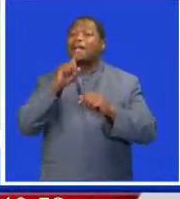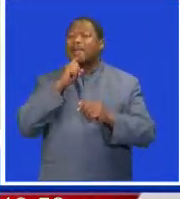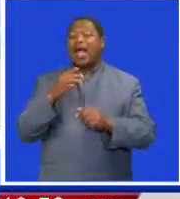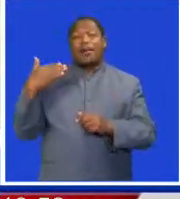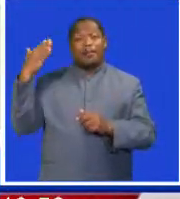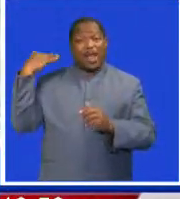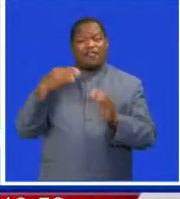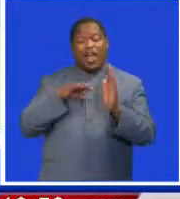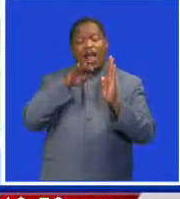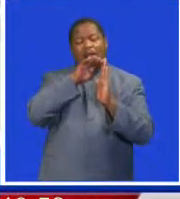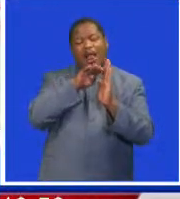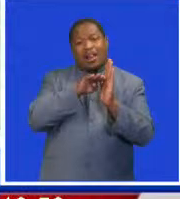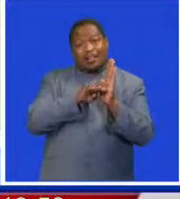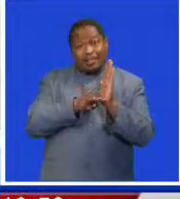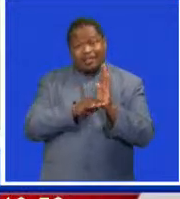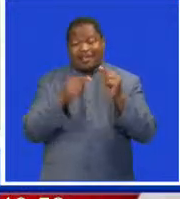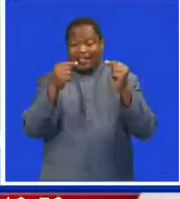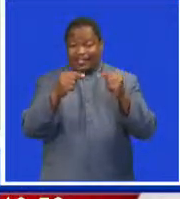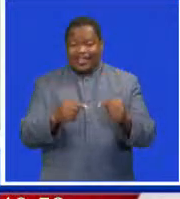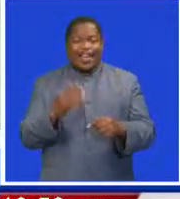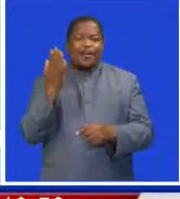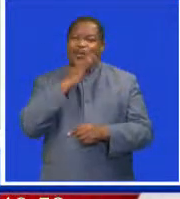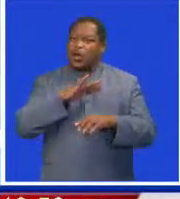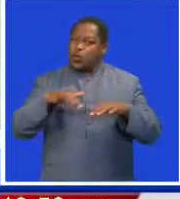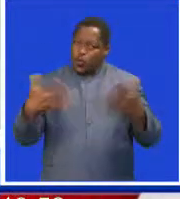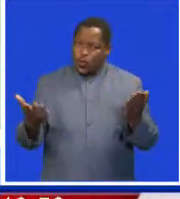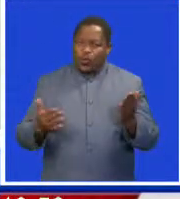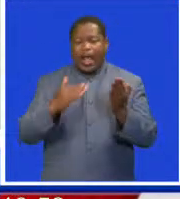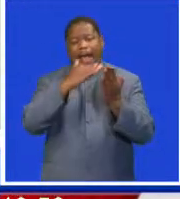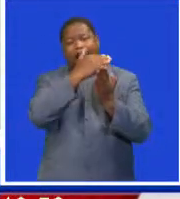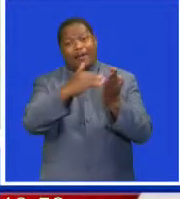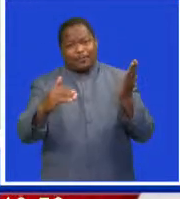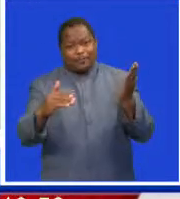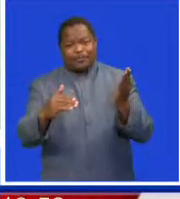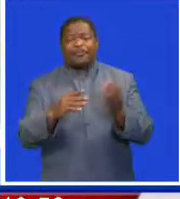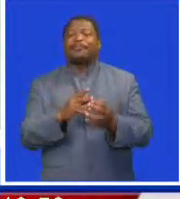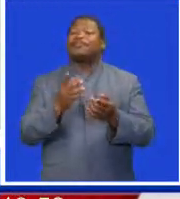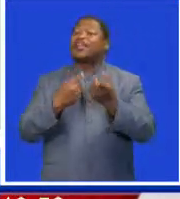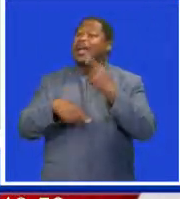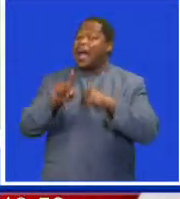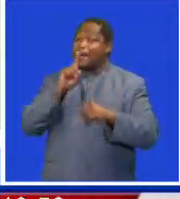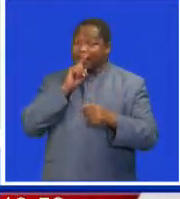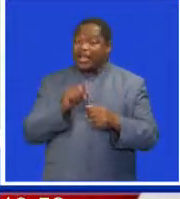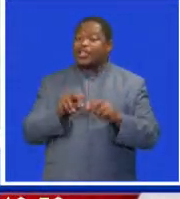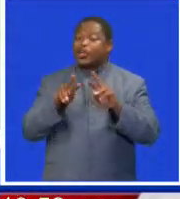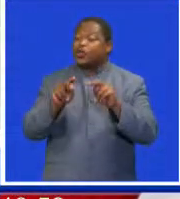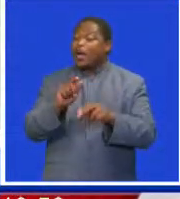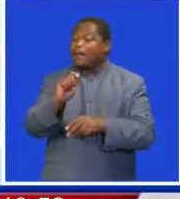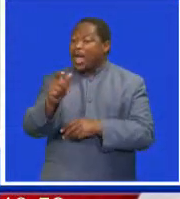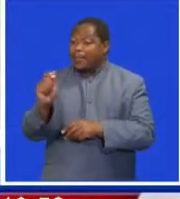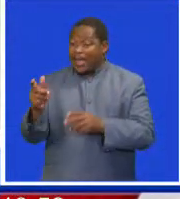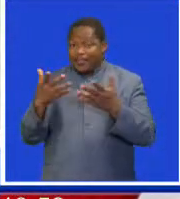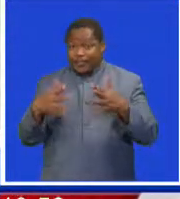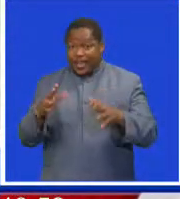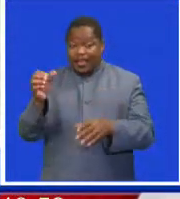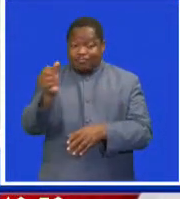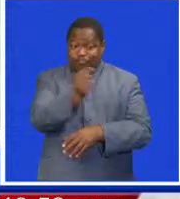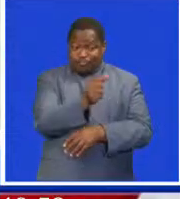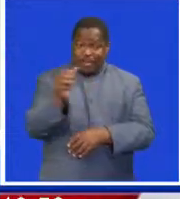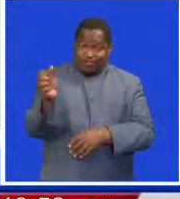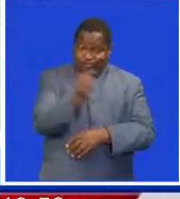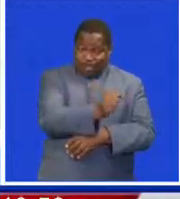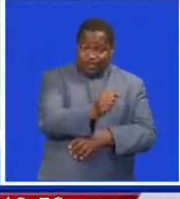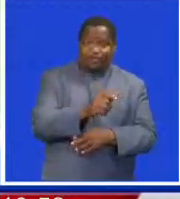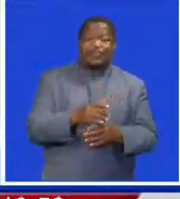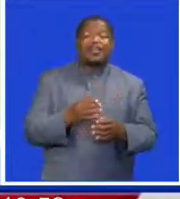Kubukeka kungathi balandzeli basatawu masikhathi kude babone lapho badlali basetimbathweni tabo temacembu lamasha. Inhlangano yebhola